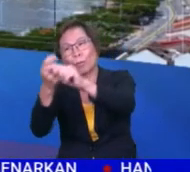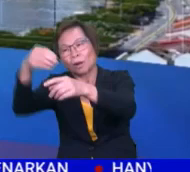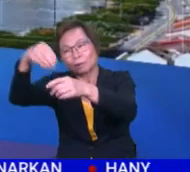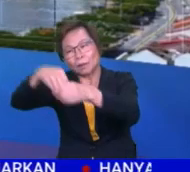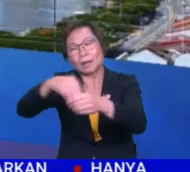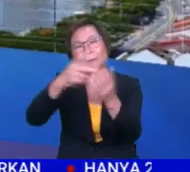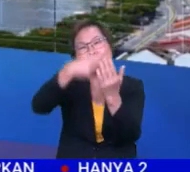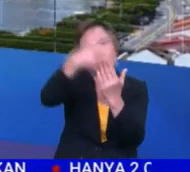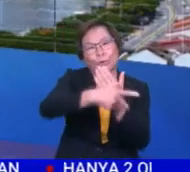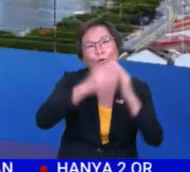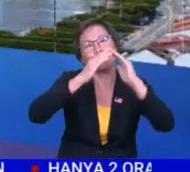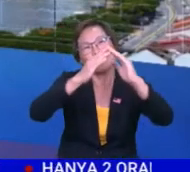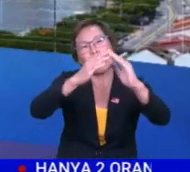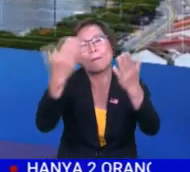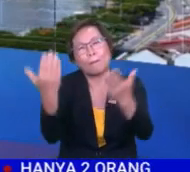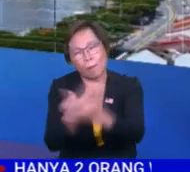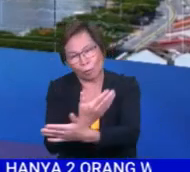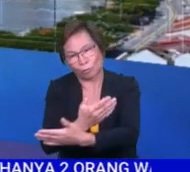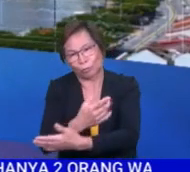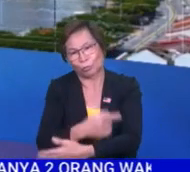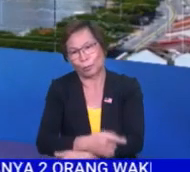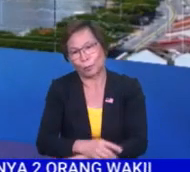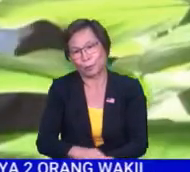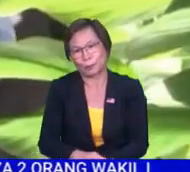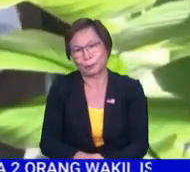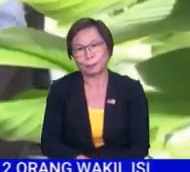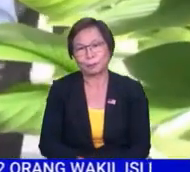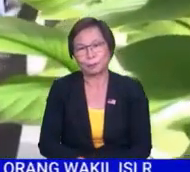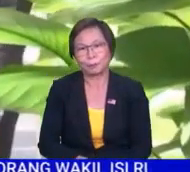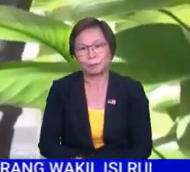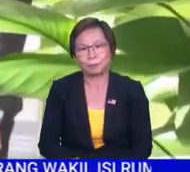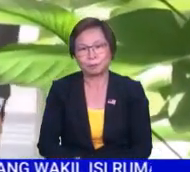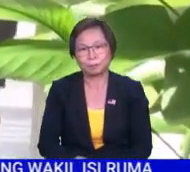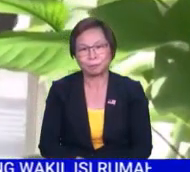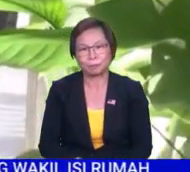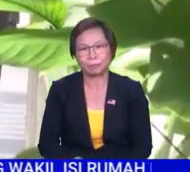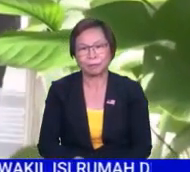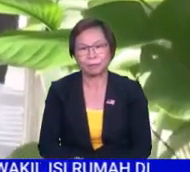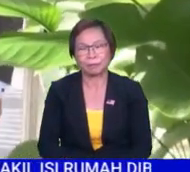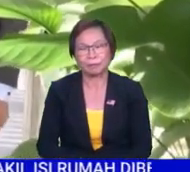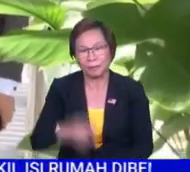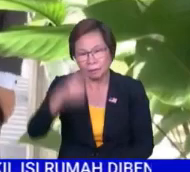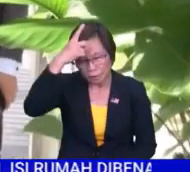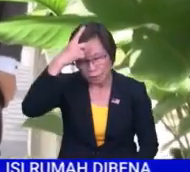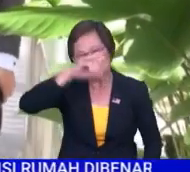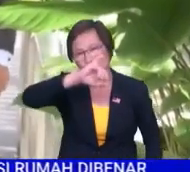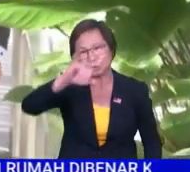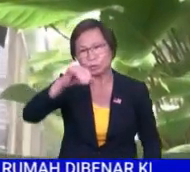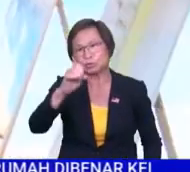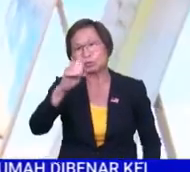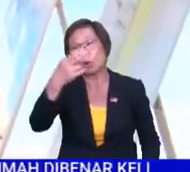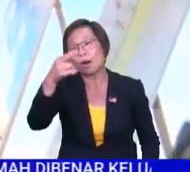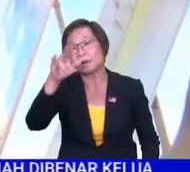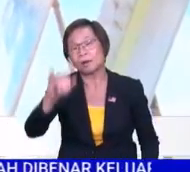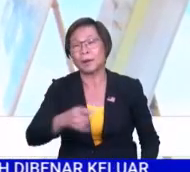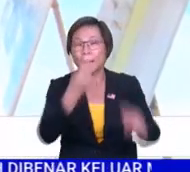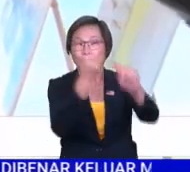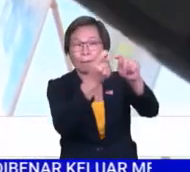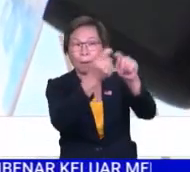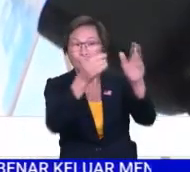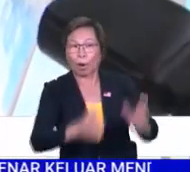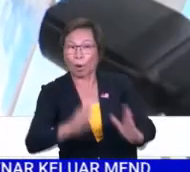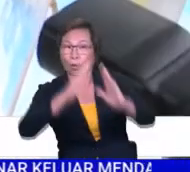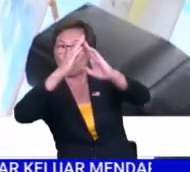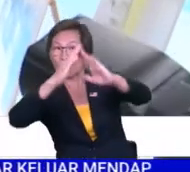dalam Project perumahan baru Hai Datu patinggi Abang Jori berkata pemaju Perumahan